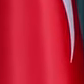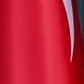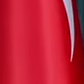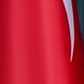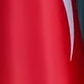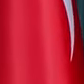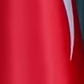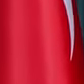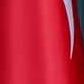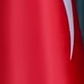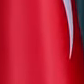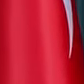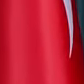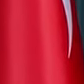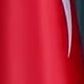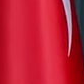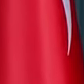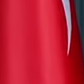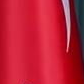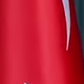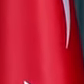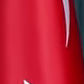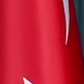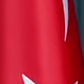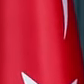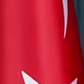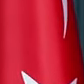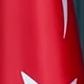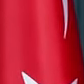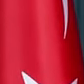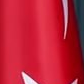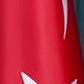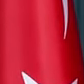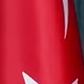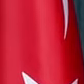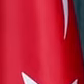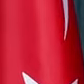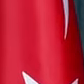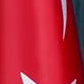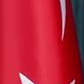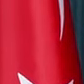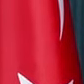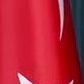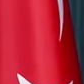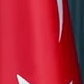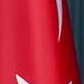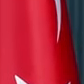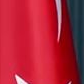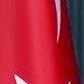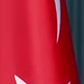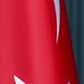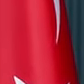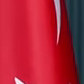Bu vesile ile katıldığımız toplantılarda ve yaptığımız görüşmelerde